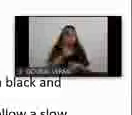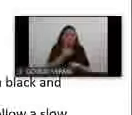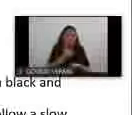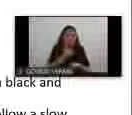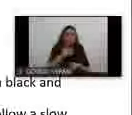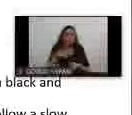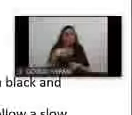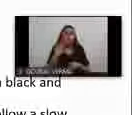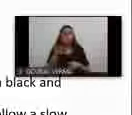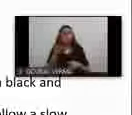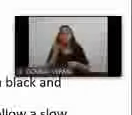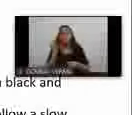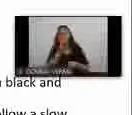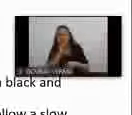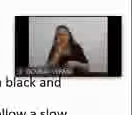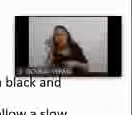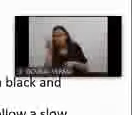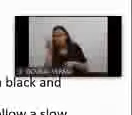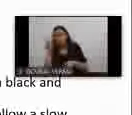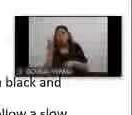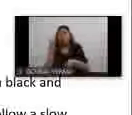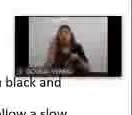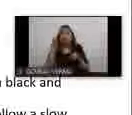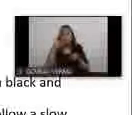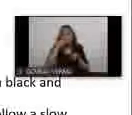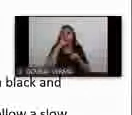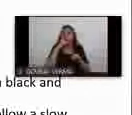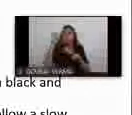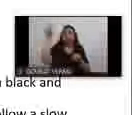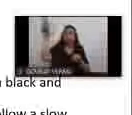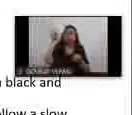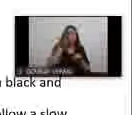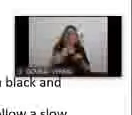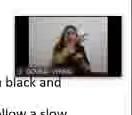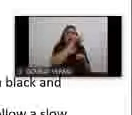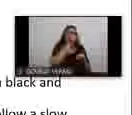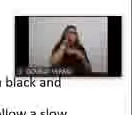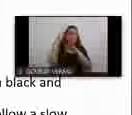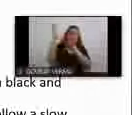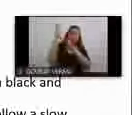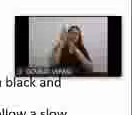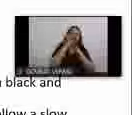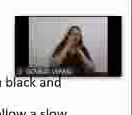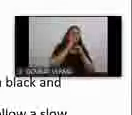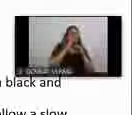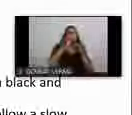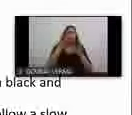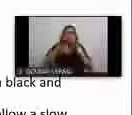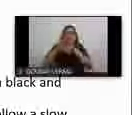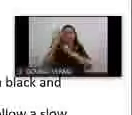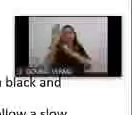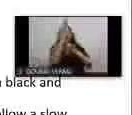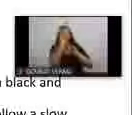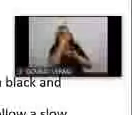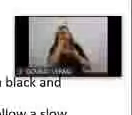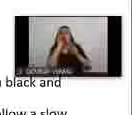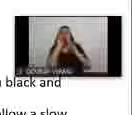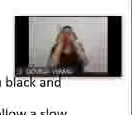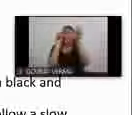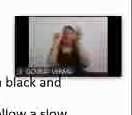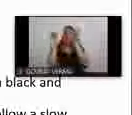टॉयज, कैन फॉलो मूविंग, मतलब माँ आ रही है, दूध का बॉटल लेके आ रही है, जो भी है दैट दे विल बी एबल टू